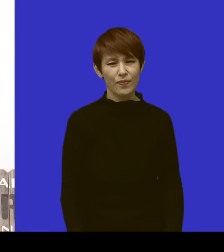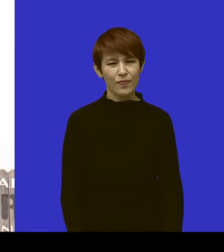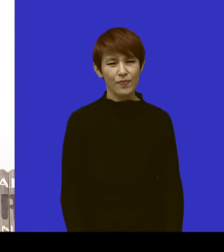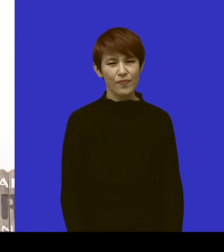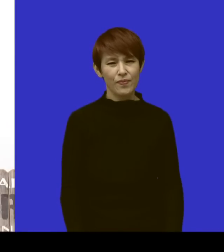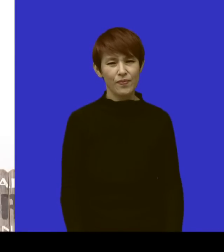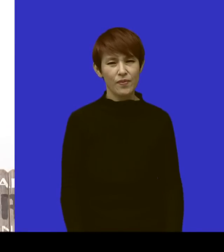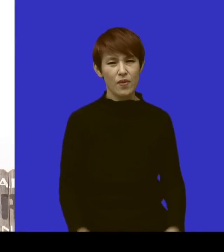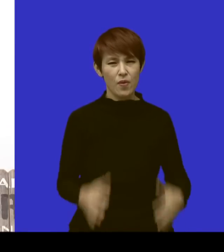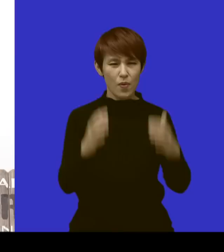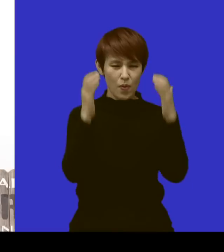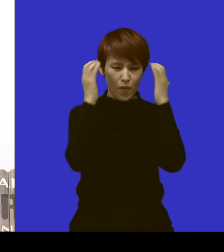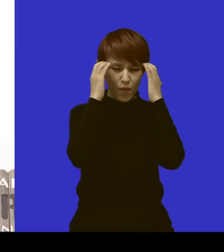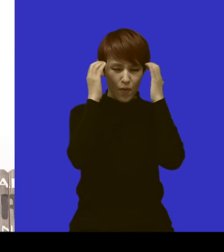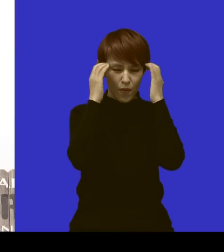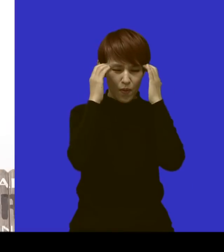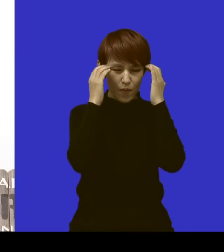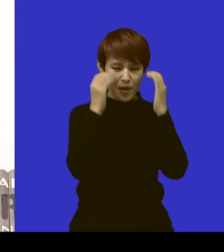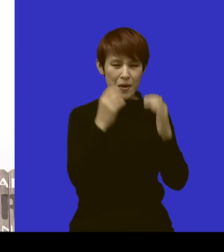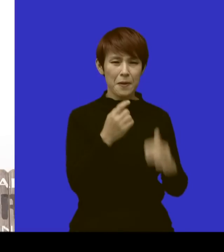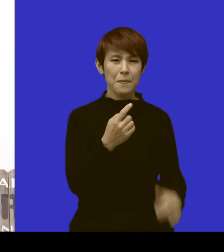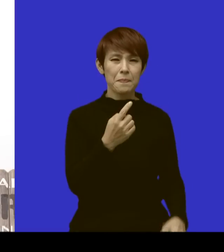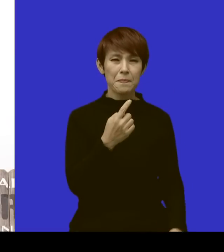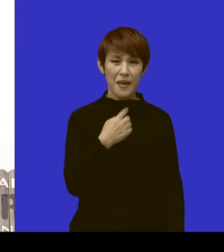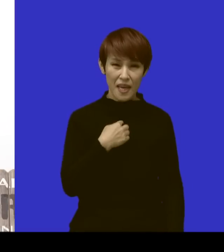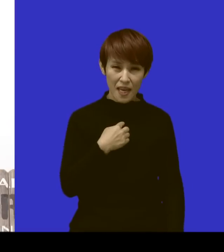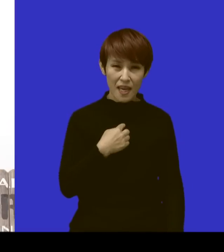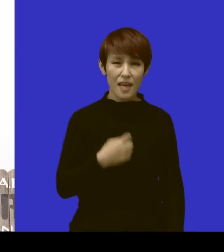고통스러운 순간도 맞이했어야지만 했었고